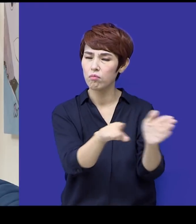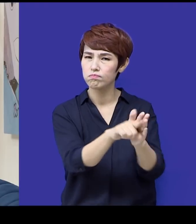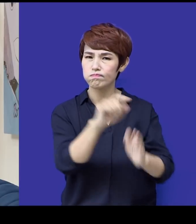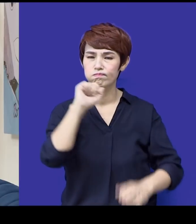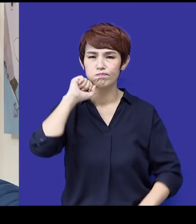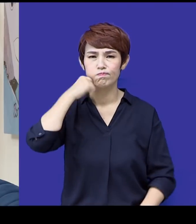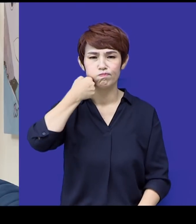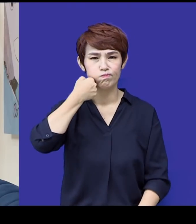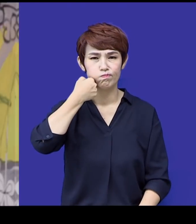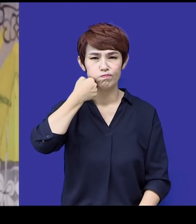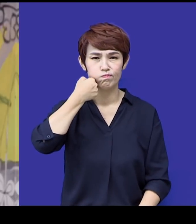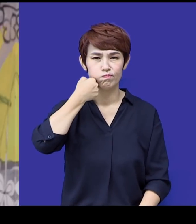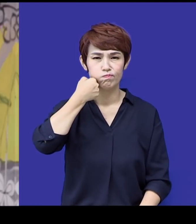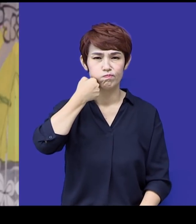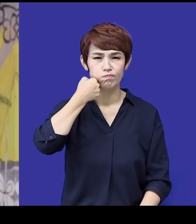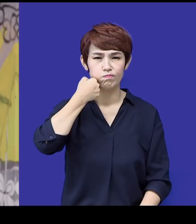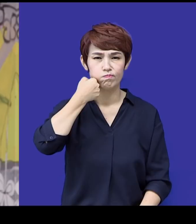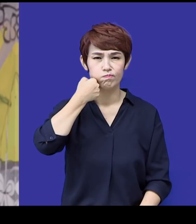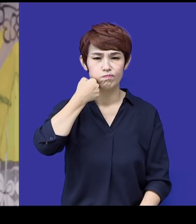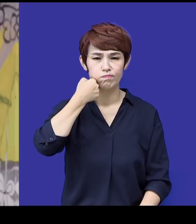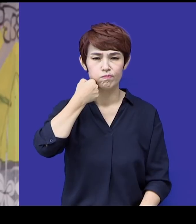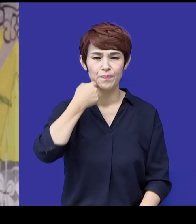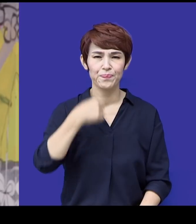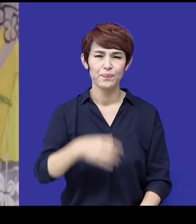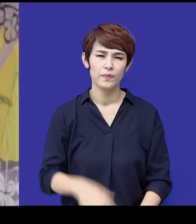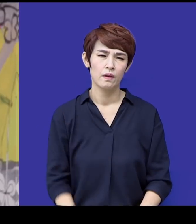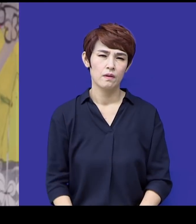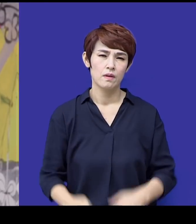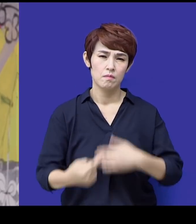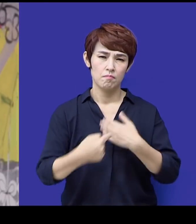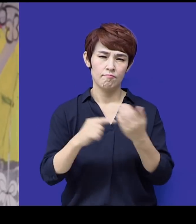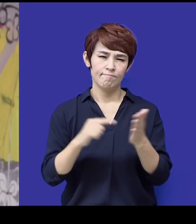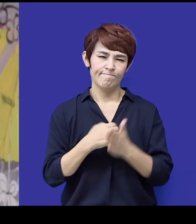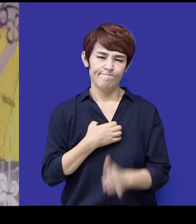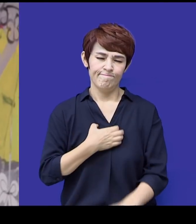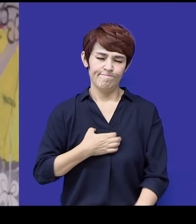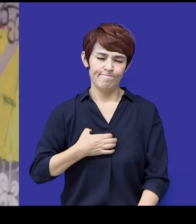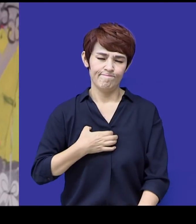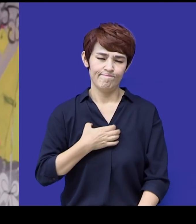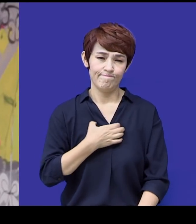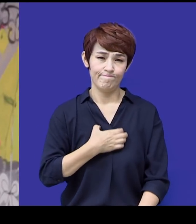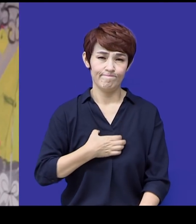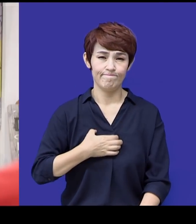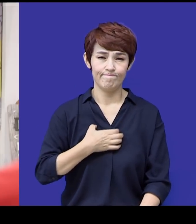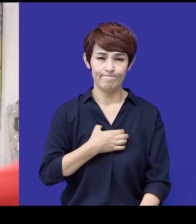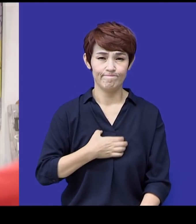안 받아주니까 저 상당히 이제 괴로웠죠. 그래서